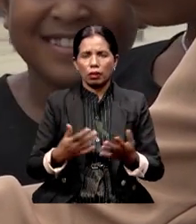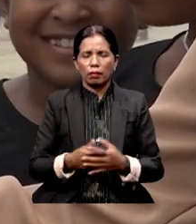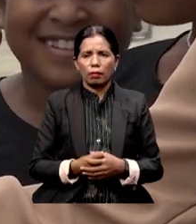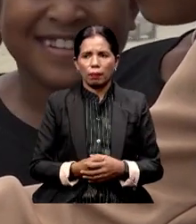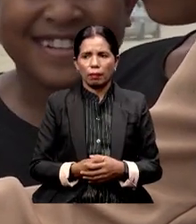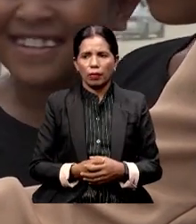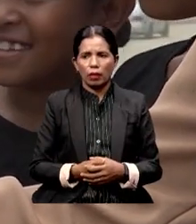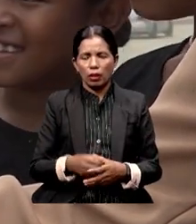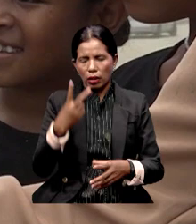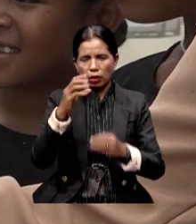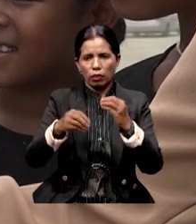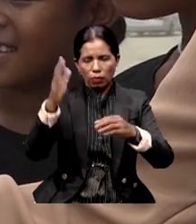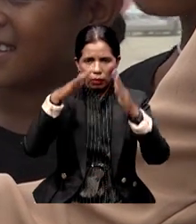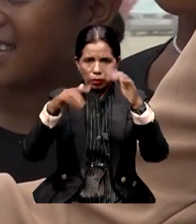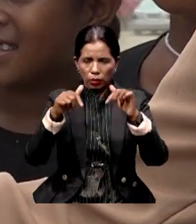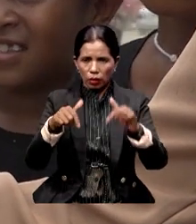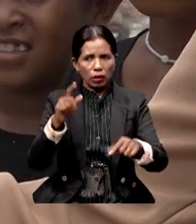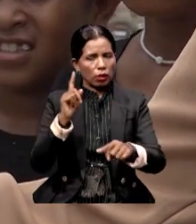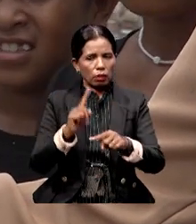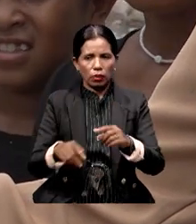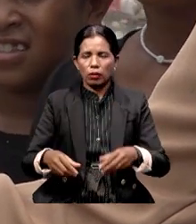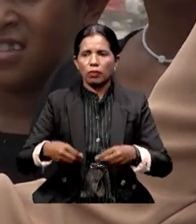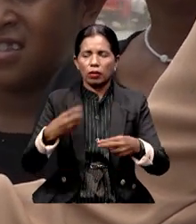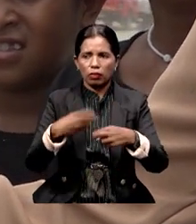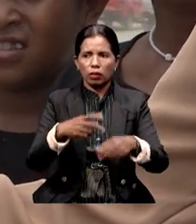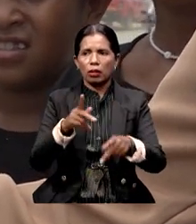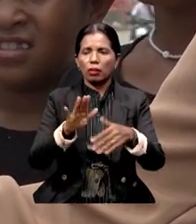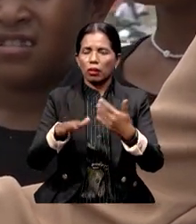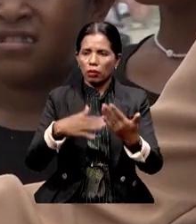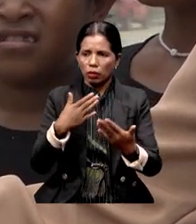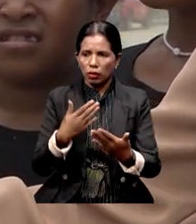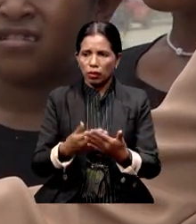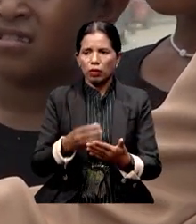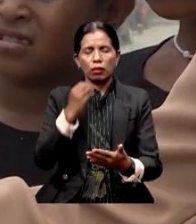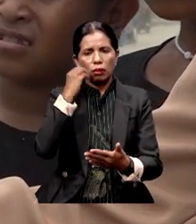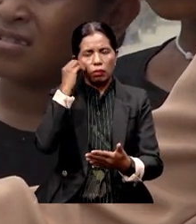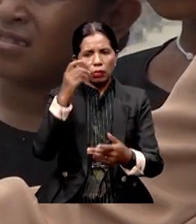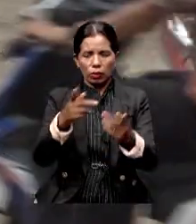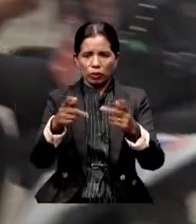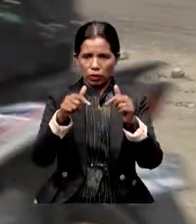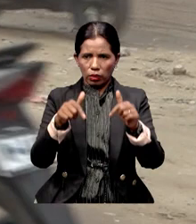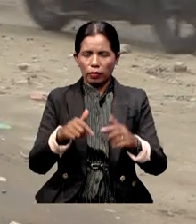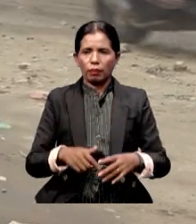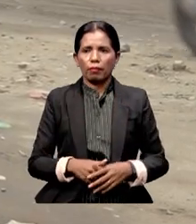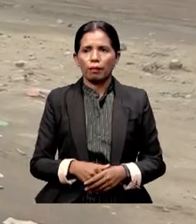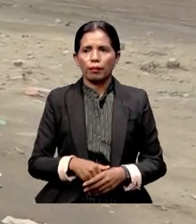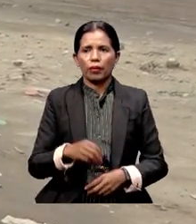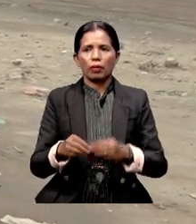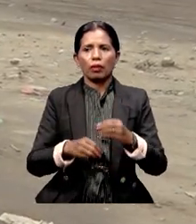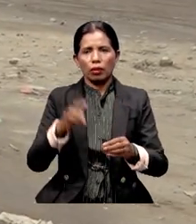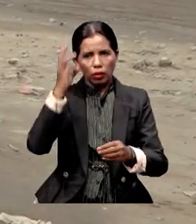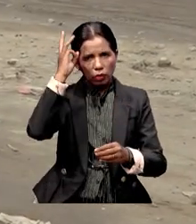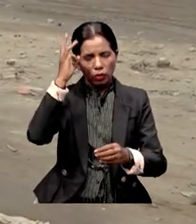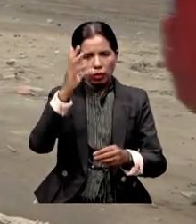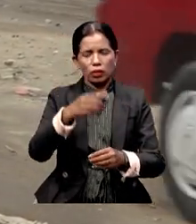a resolve ti problema hirak ne hodin ne la bele fo impactu fale ba komunidad hirak ne be maka hela iha are ida ne Relaciona ho preocupação